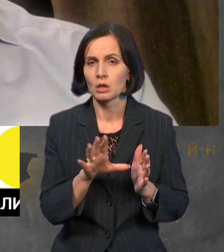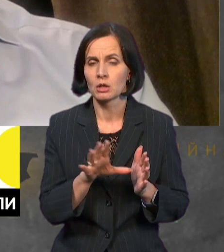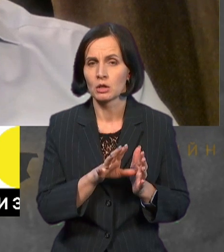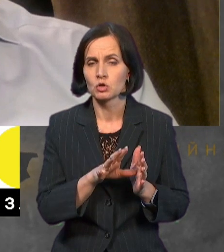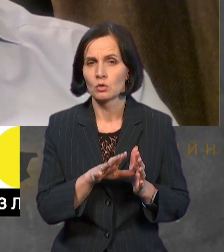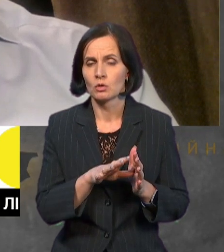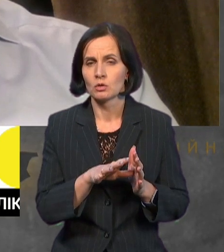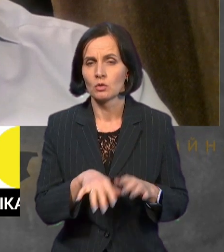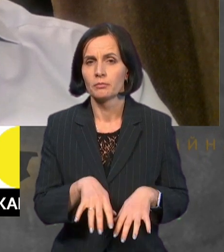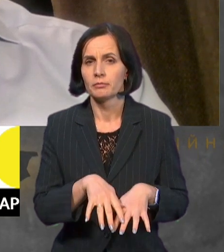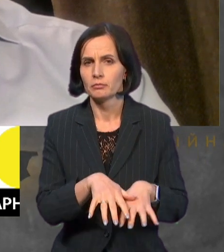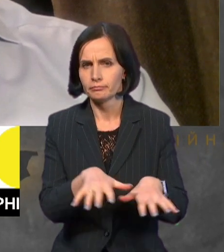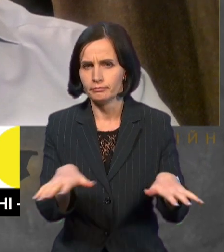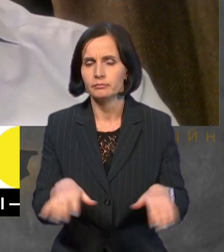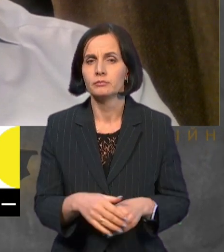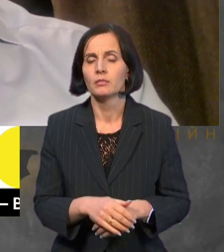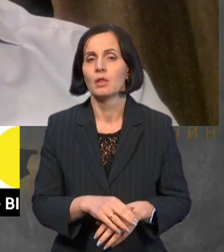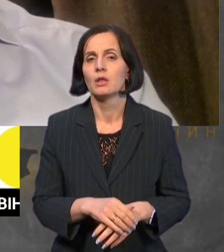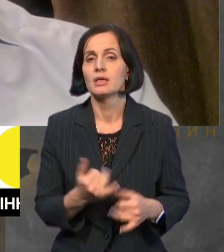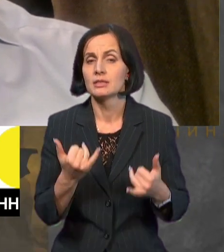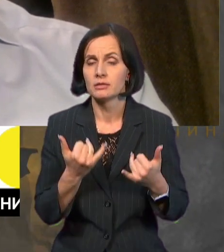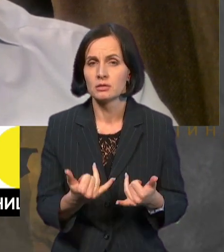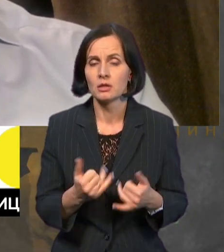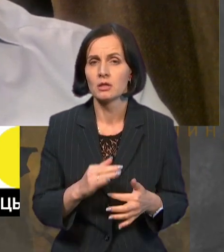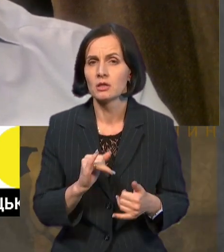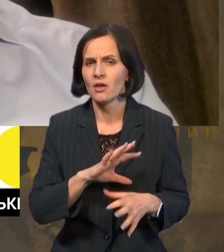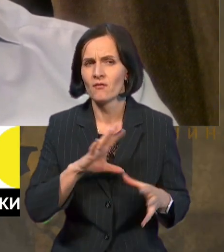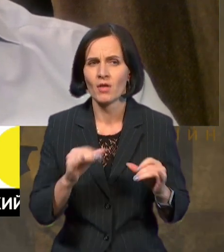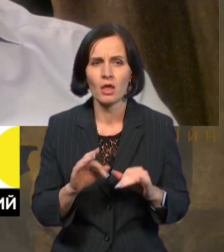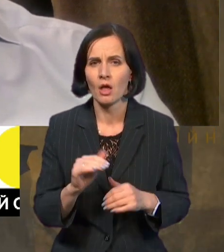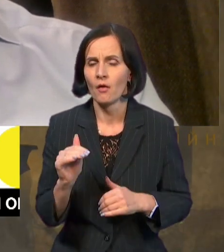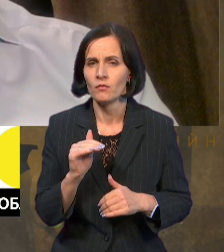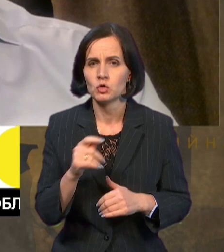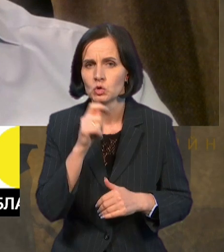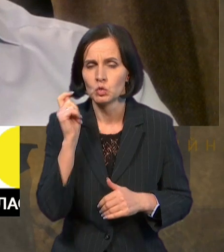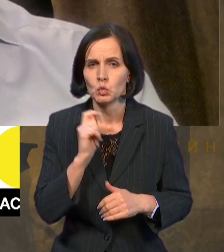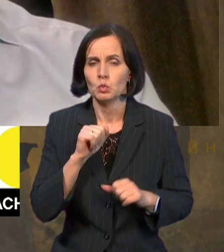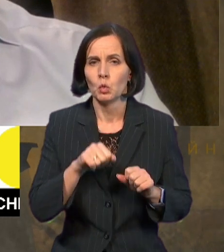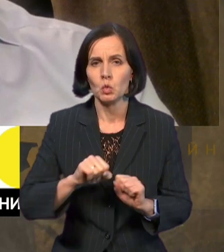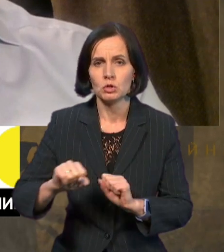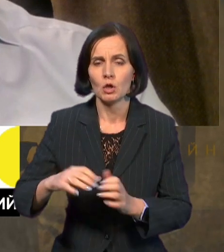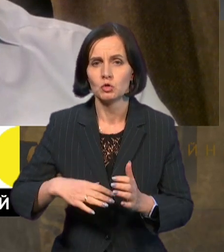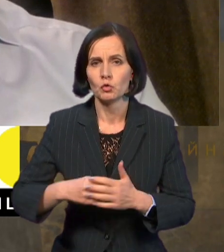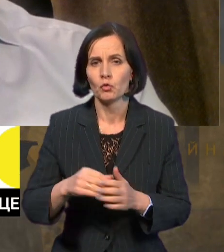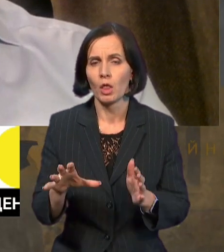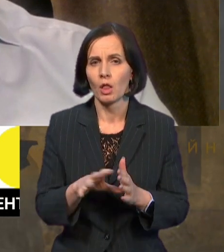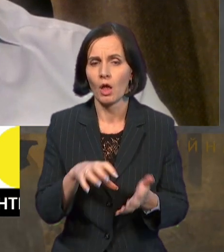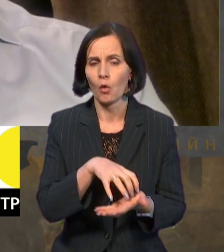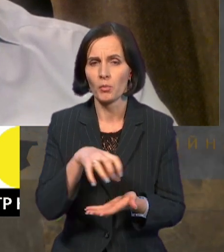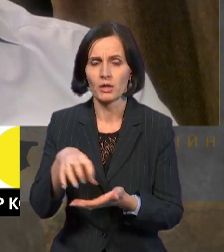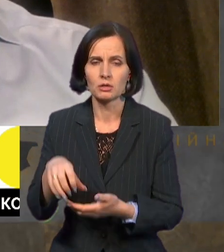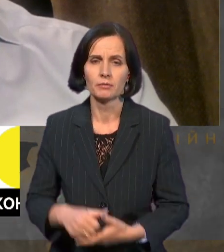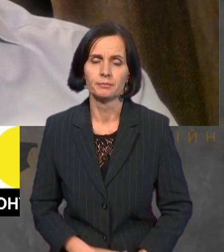українського енергетичного сектору саме зараз і взагалі, як фізично Україна може захищати свої енергетичні